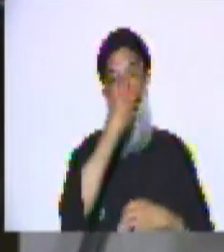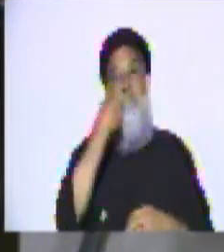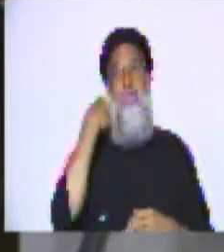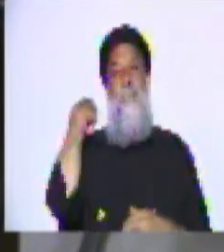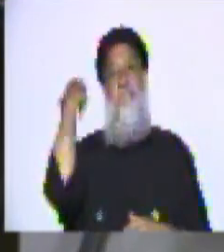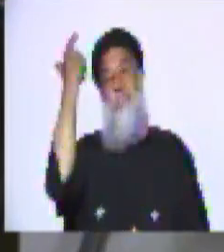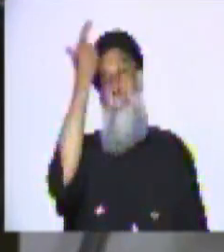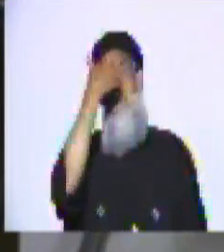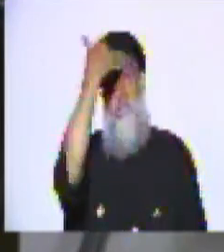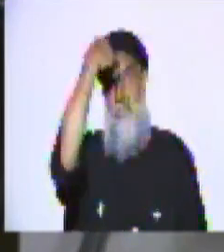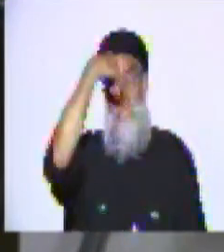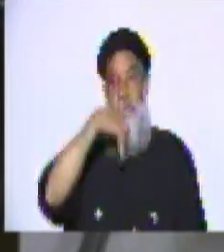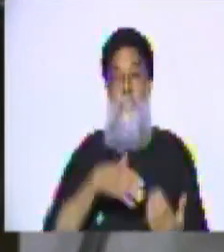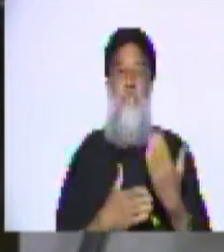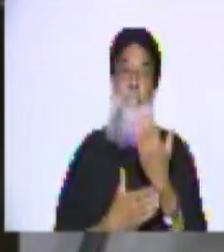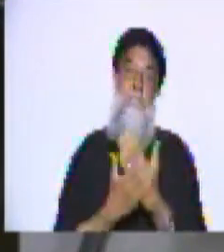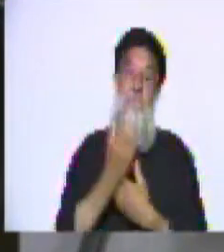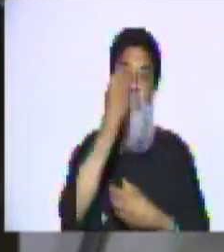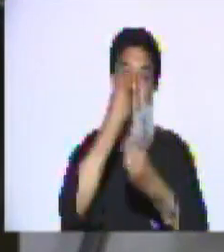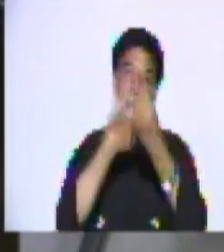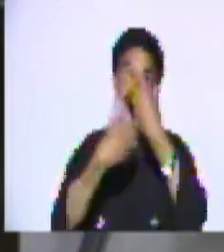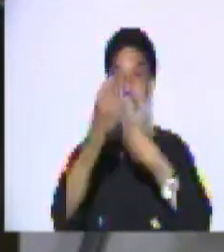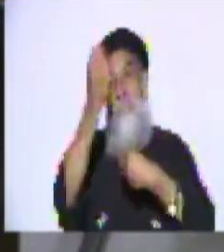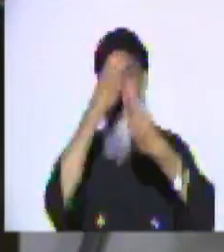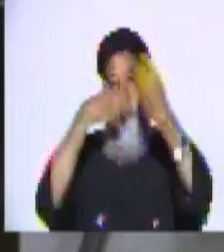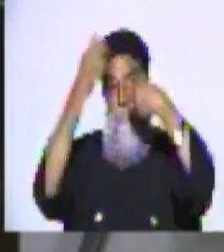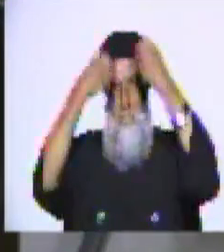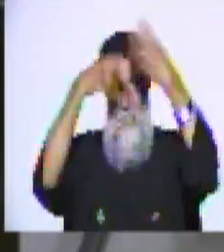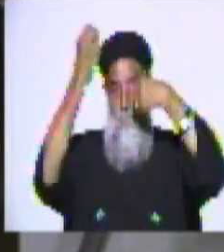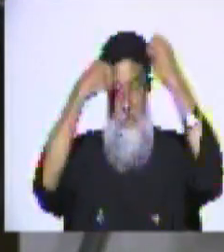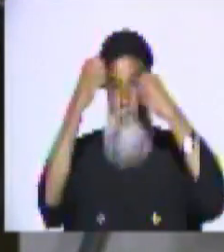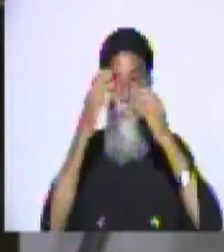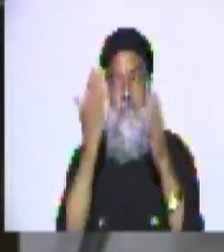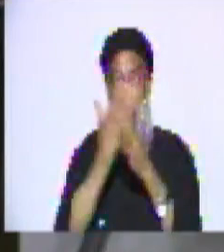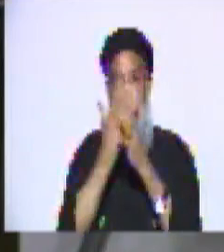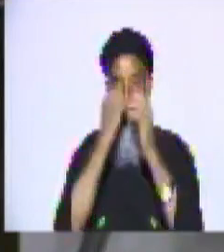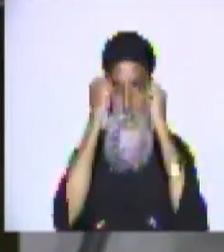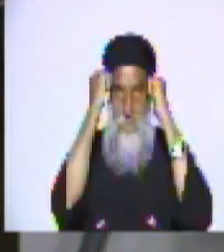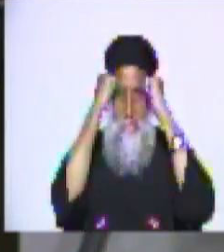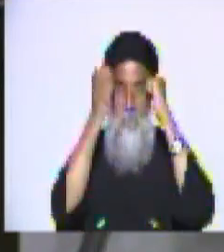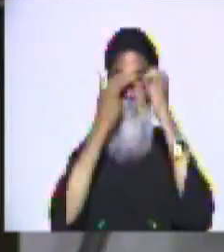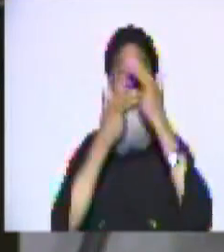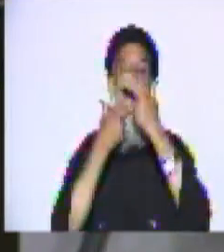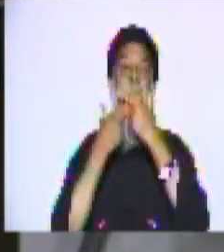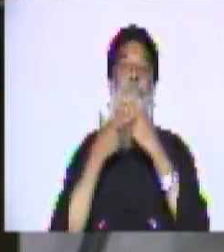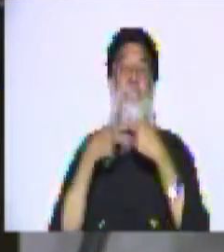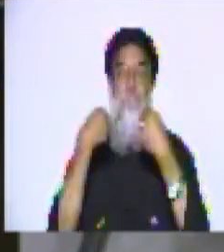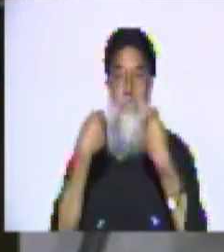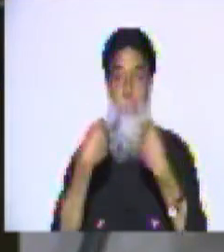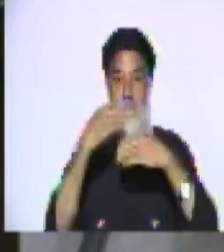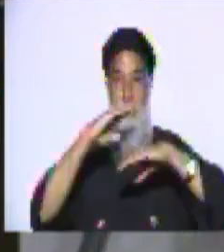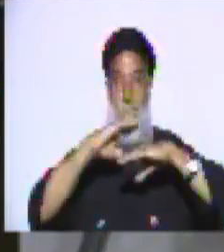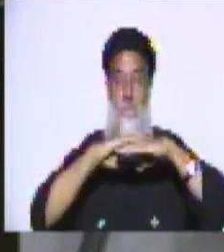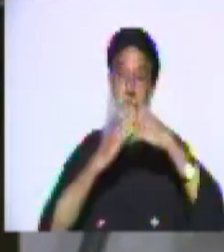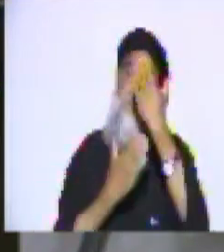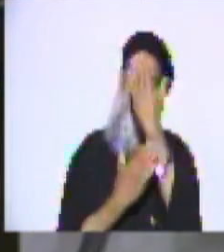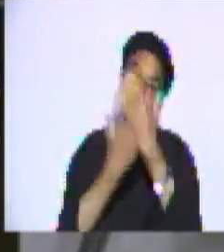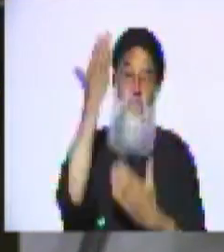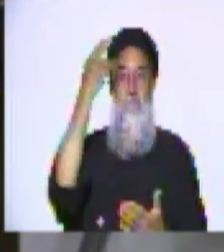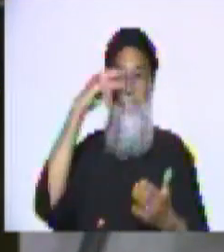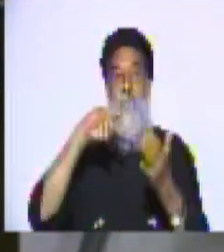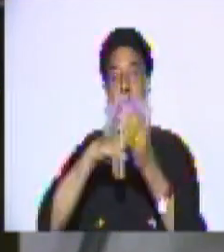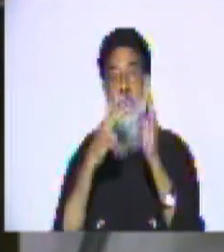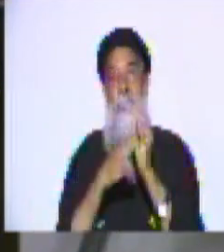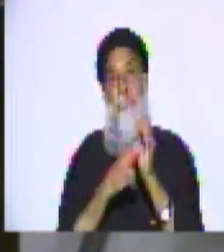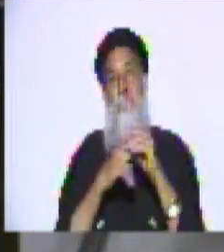يدينا التجديد اللي خدناه في المعمودية بالتوبة، فيبقى تجديد للعمل بتاع